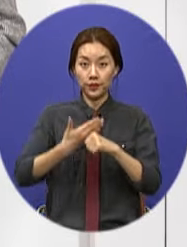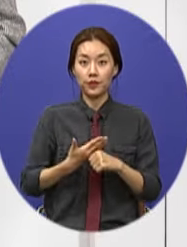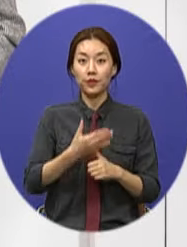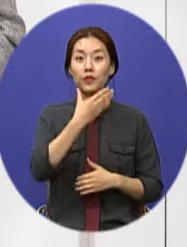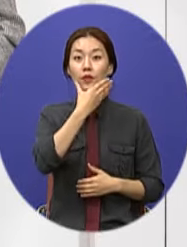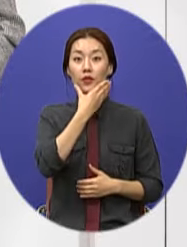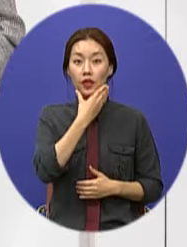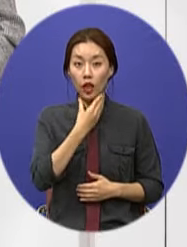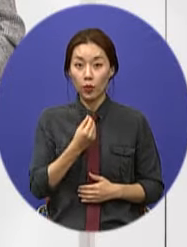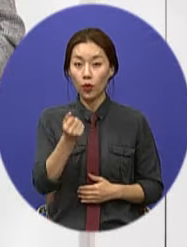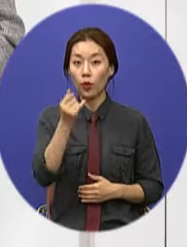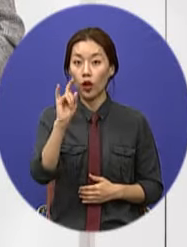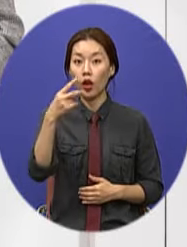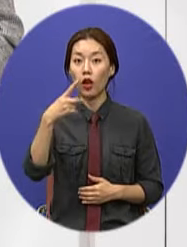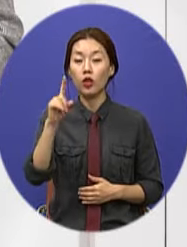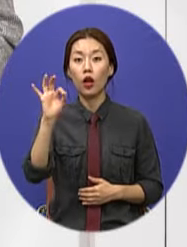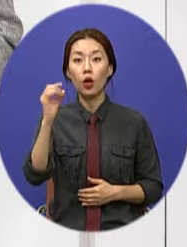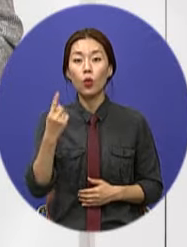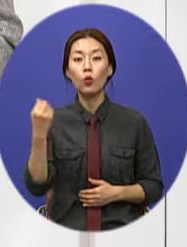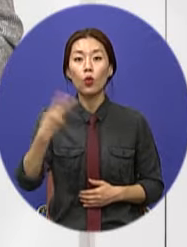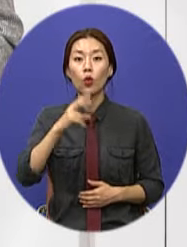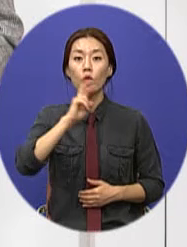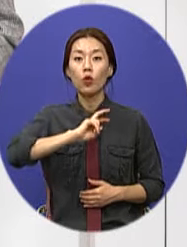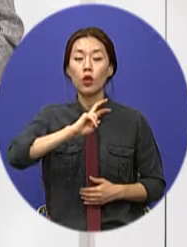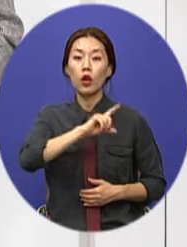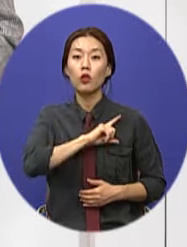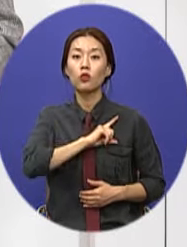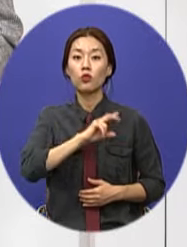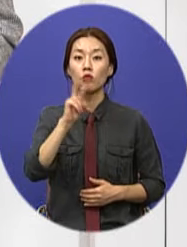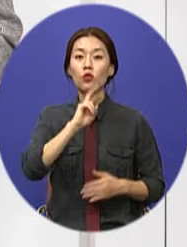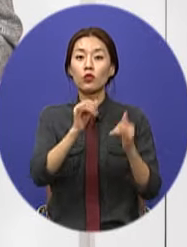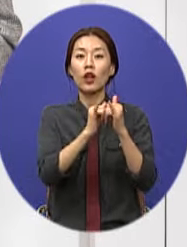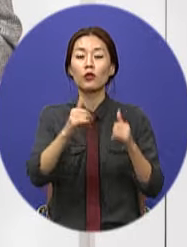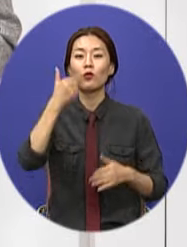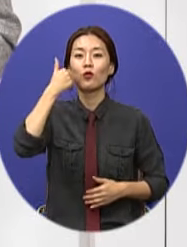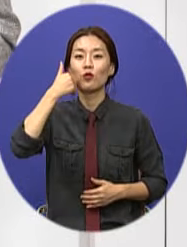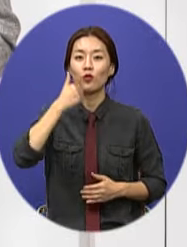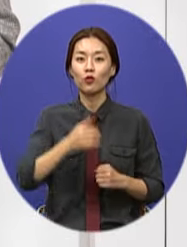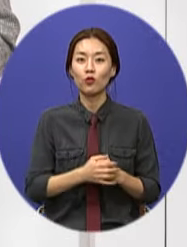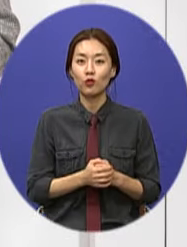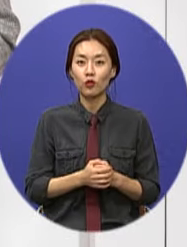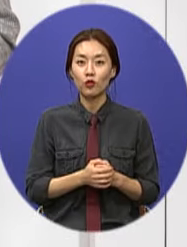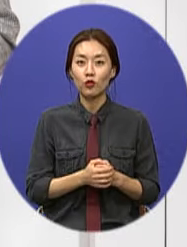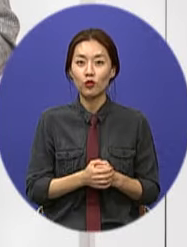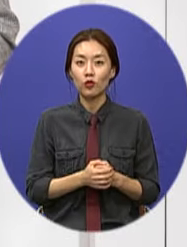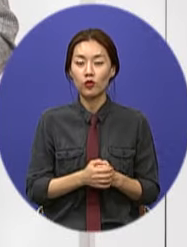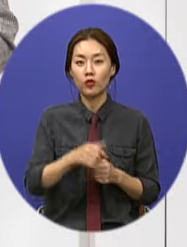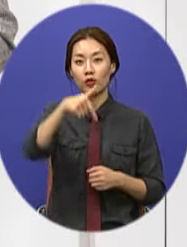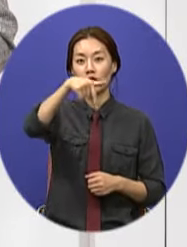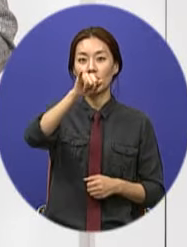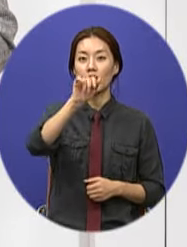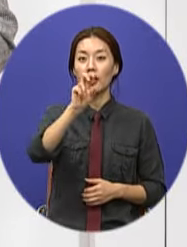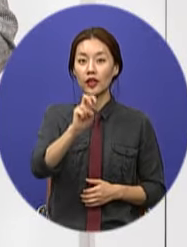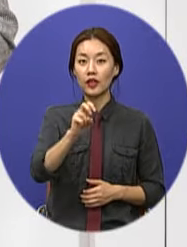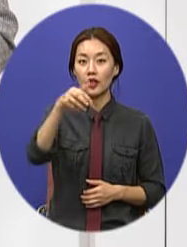야, 행복해다오 하고 그러면 가수가 누굽니까? 가수. 네? 예.